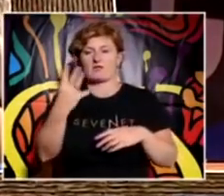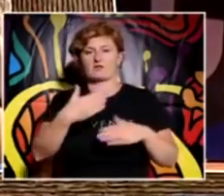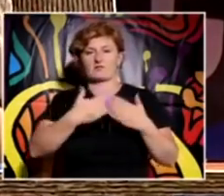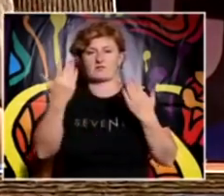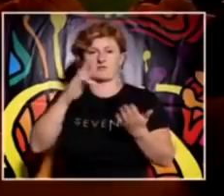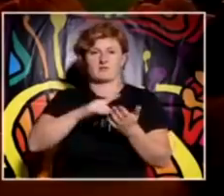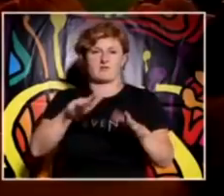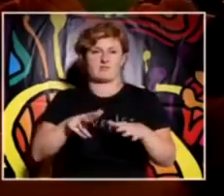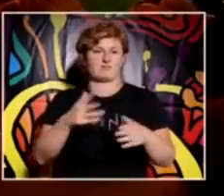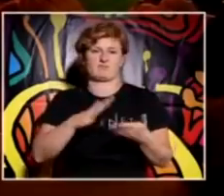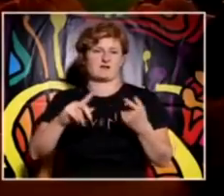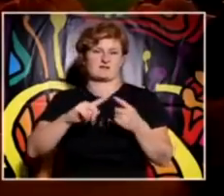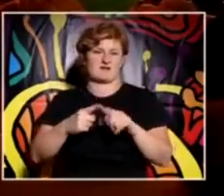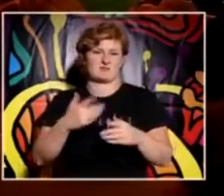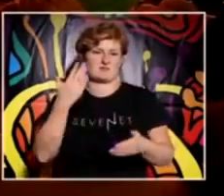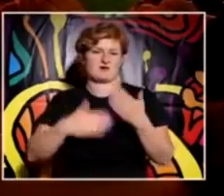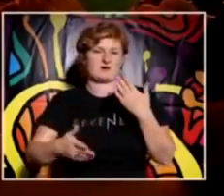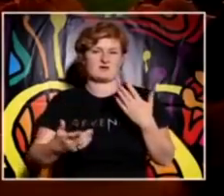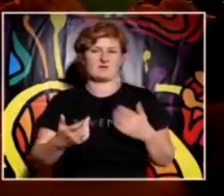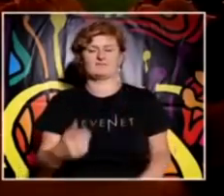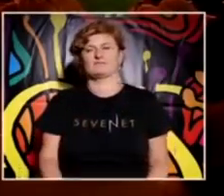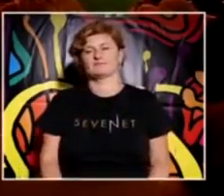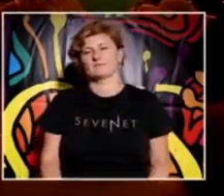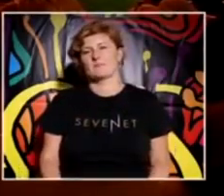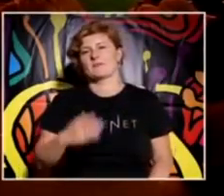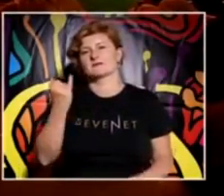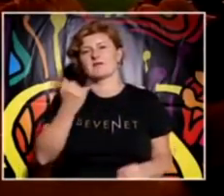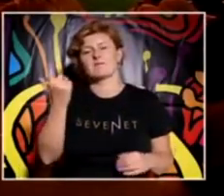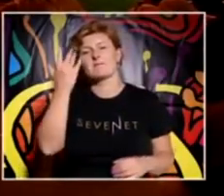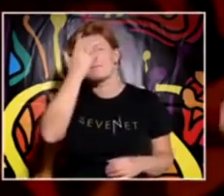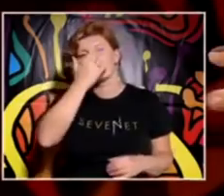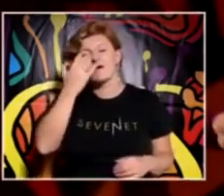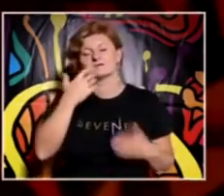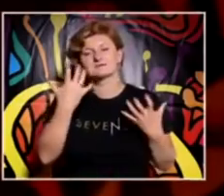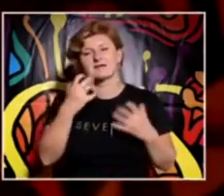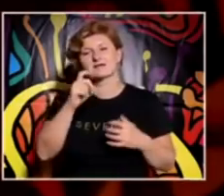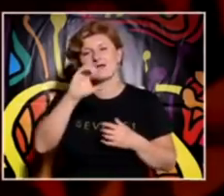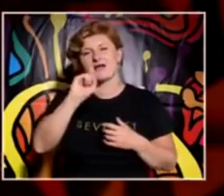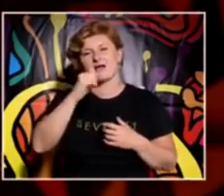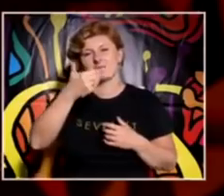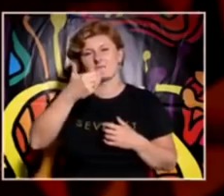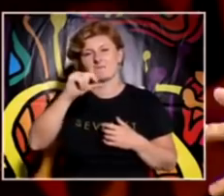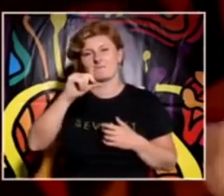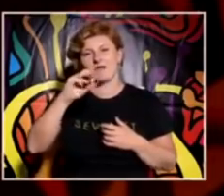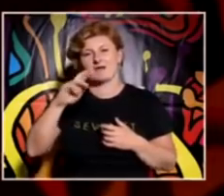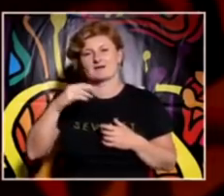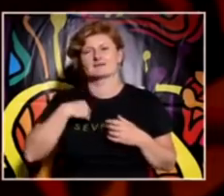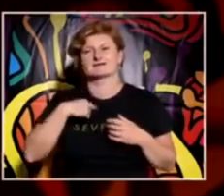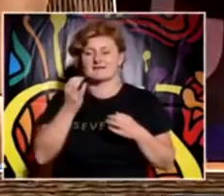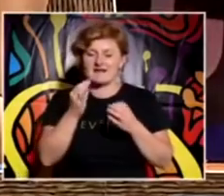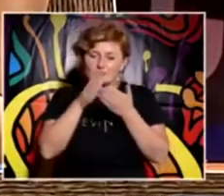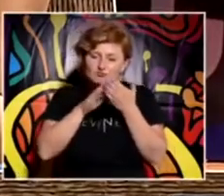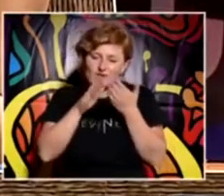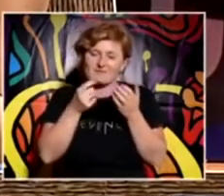bez sensu. No tak a propos pieniędzy, no zawsze marzył nam się kamper. No na razie udało nam się tam odłożyć